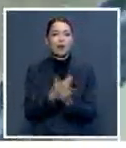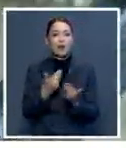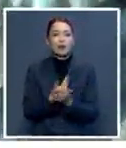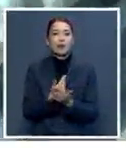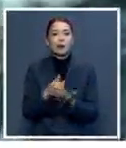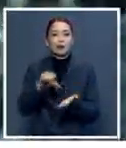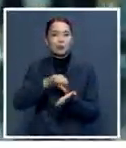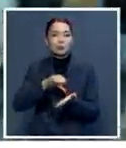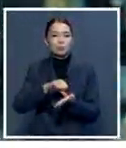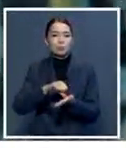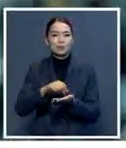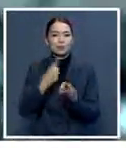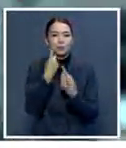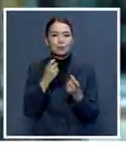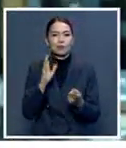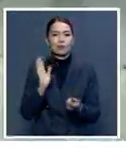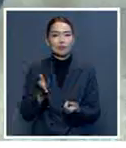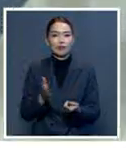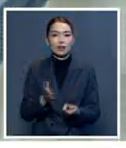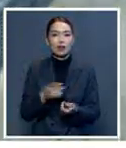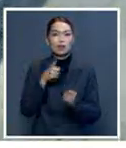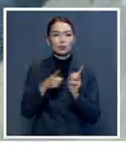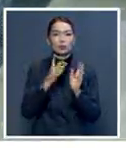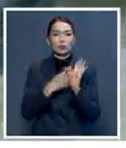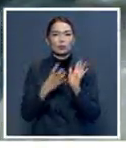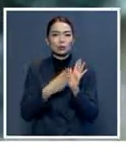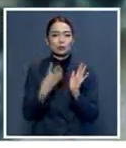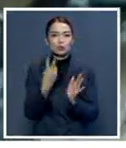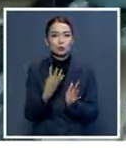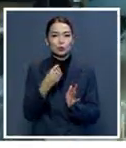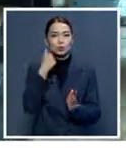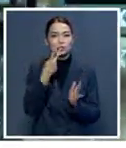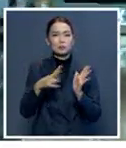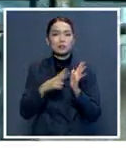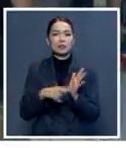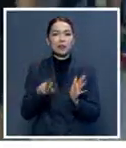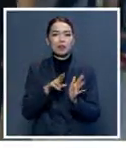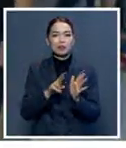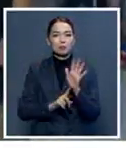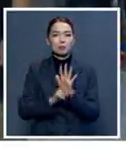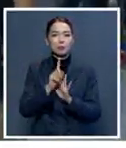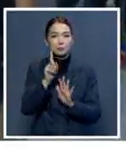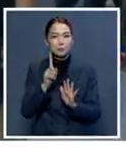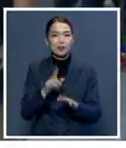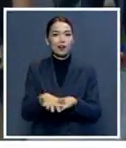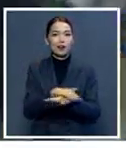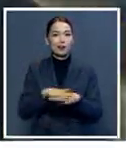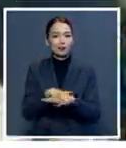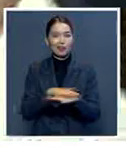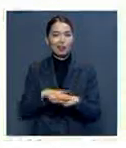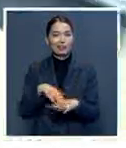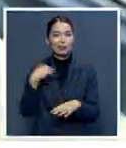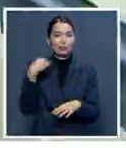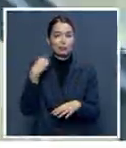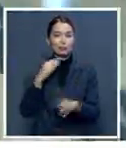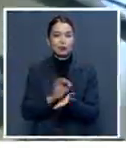арттыруға сеп болады дейді ұйымдастырушылар. Ал 94 жылдың 28 қаңтарынан бастап шыға бастаған халықаралық Түркістан газеті